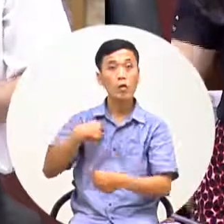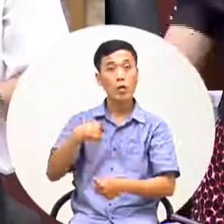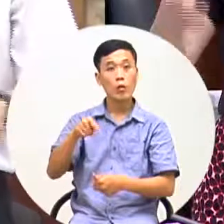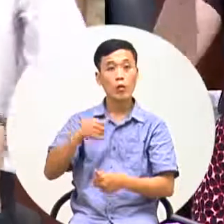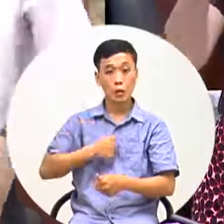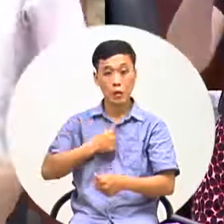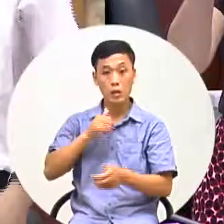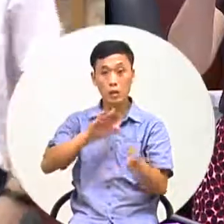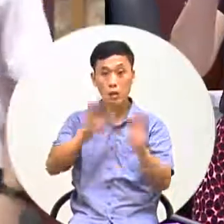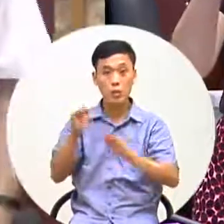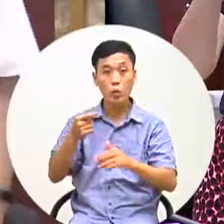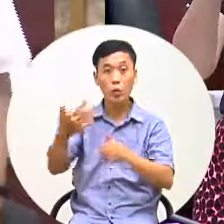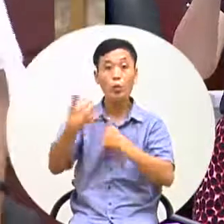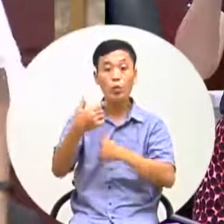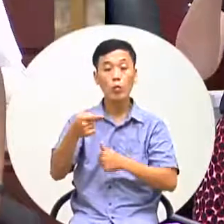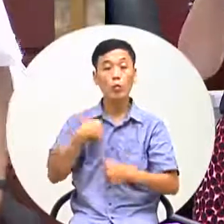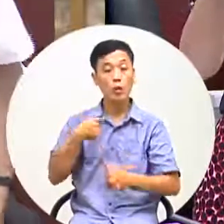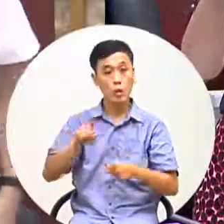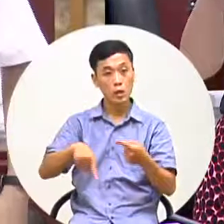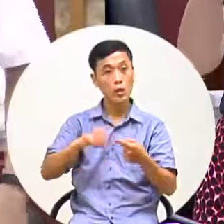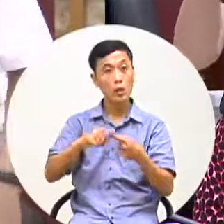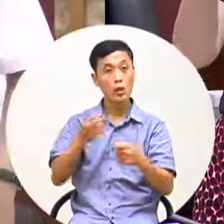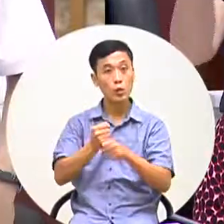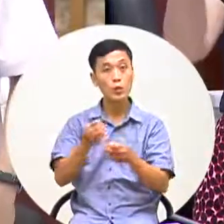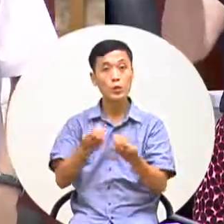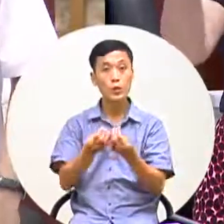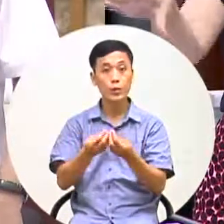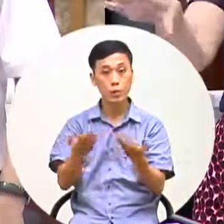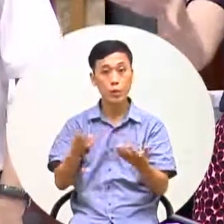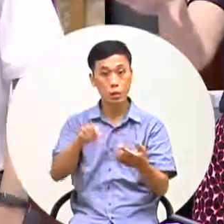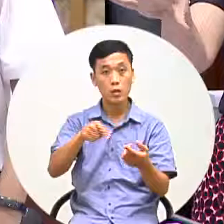这个所以这个部分我们要先解决。